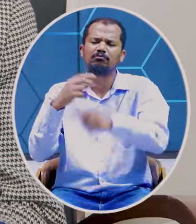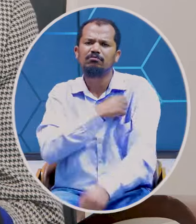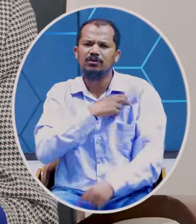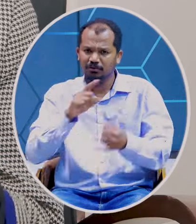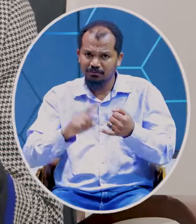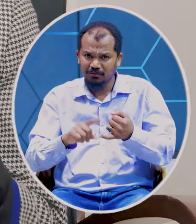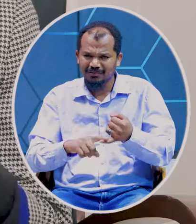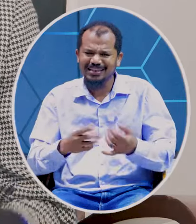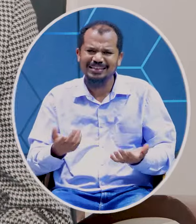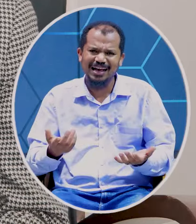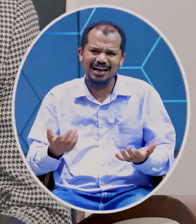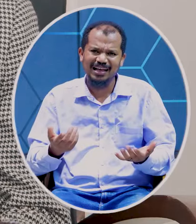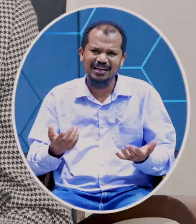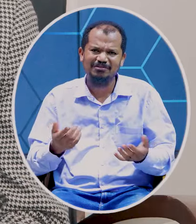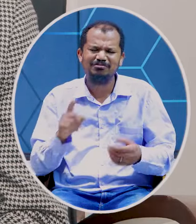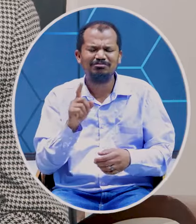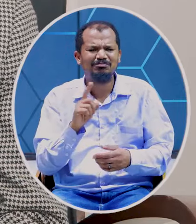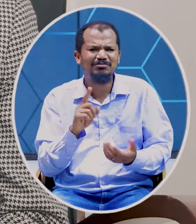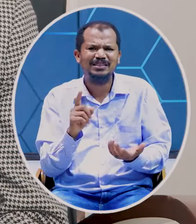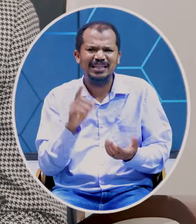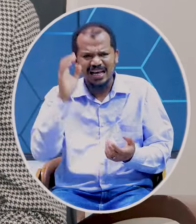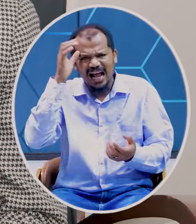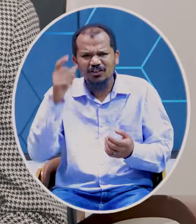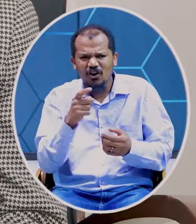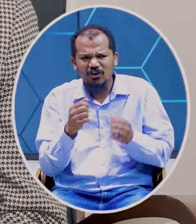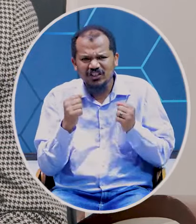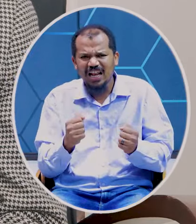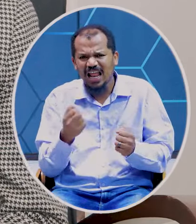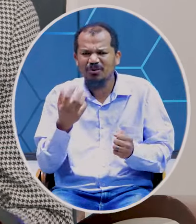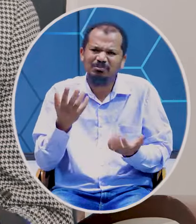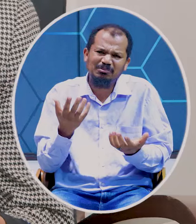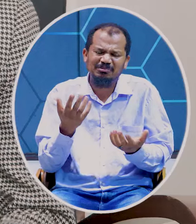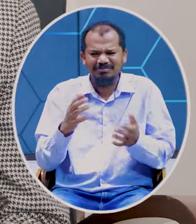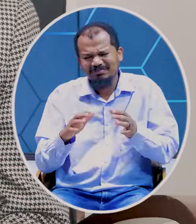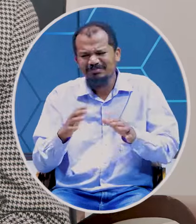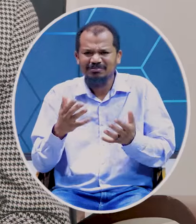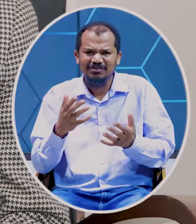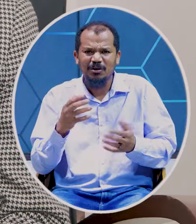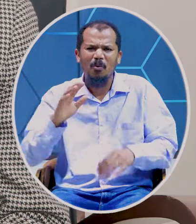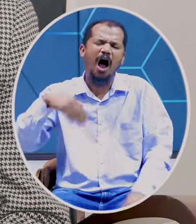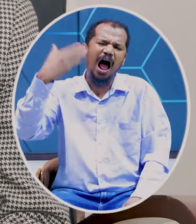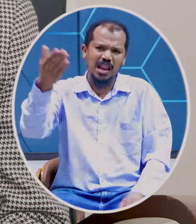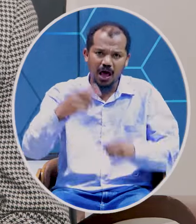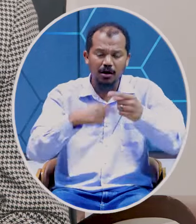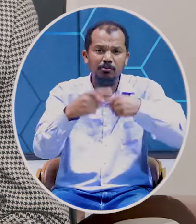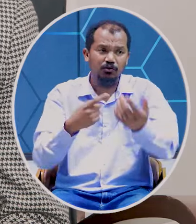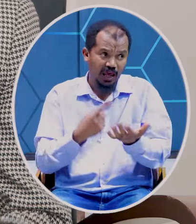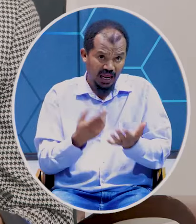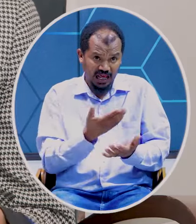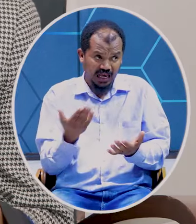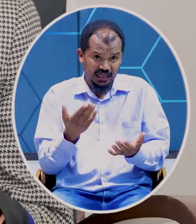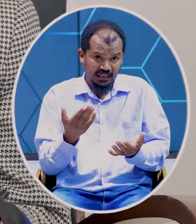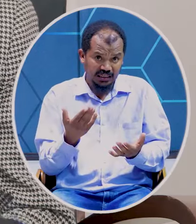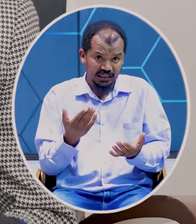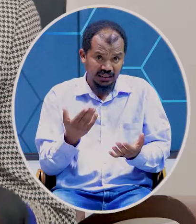ነው መጨረሻ እስቲ የሰገራ ሞጫ ካንሰር ሊሆን ይችላል የሚል ወይም በጣም አድቫንስ ካረገ በኋላ ነውና ይሄ